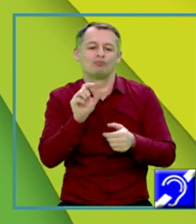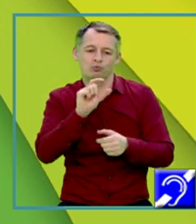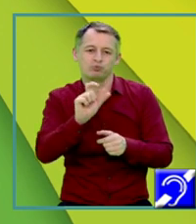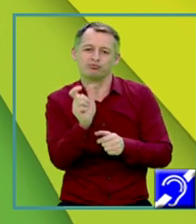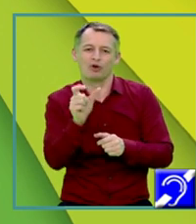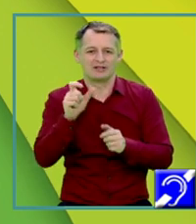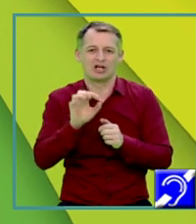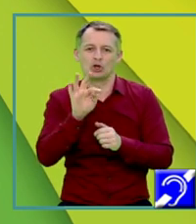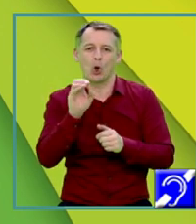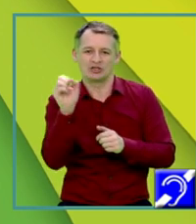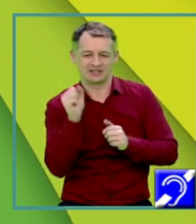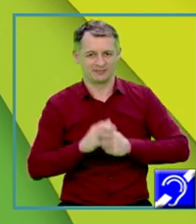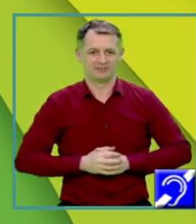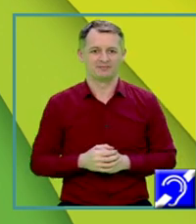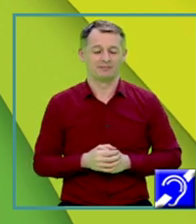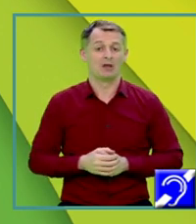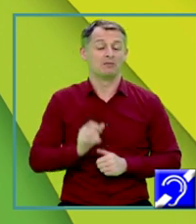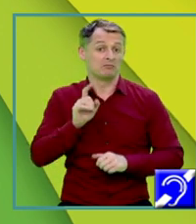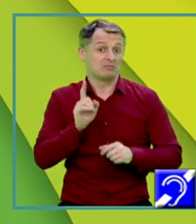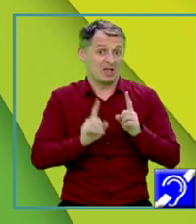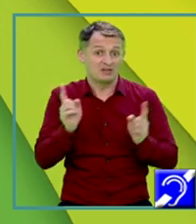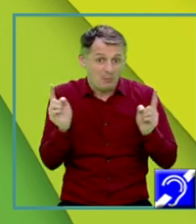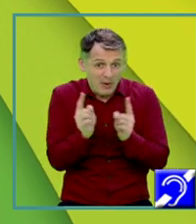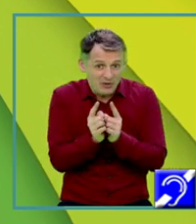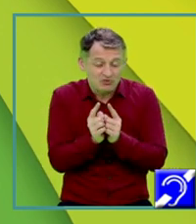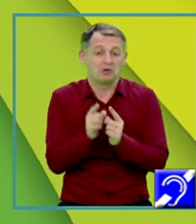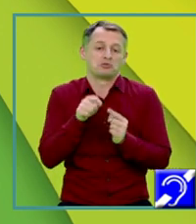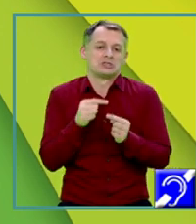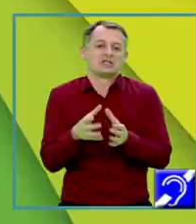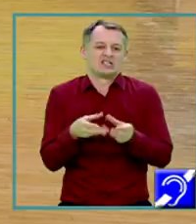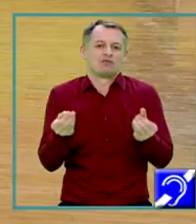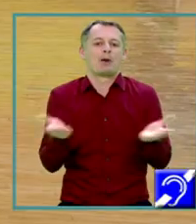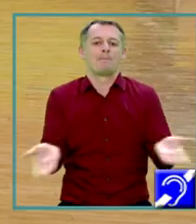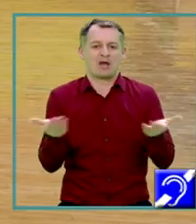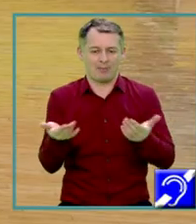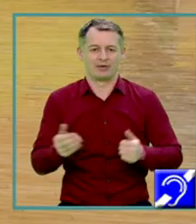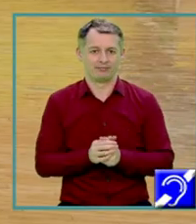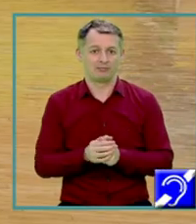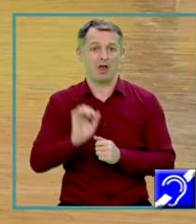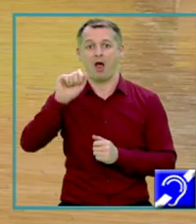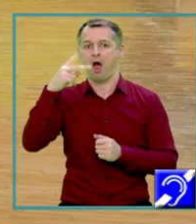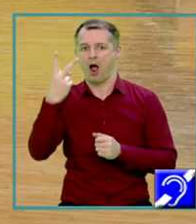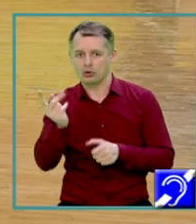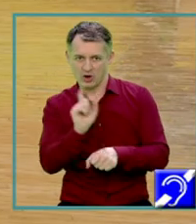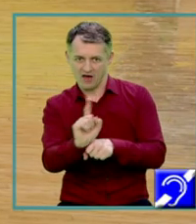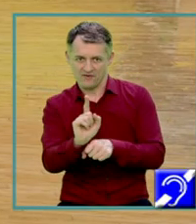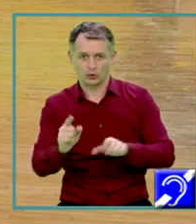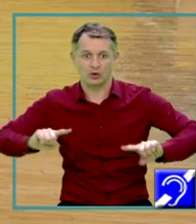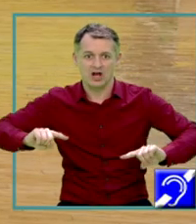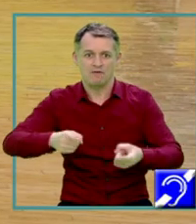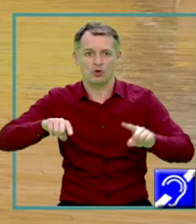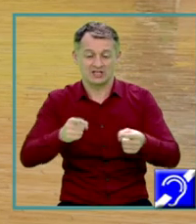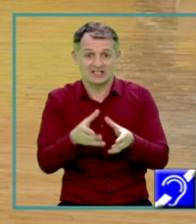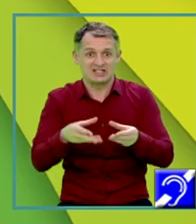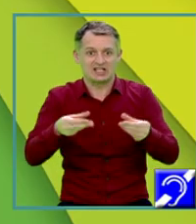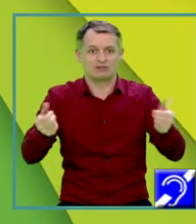particulele de substanță dizolvată sunt mai mici, cu atât dizolvarea este mai rapidă. Cel de-al doilea factor care influențează